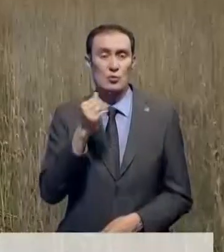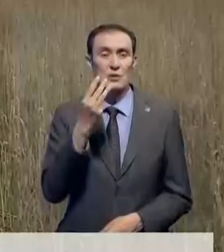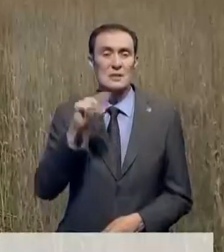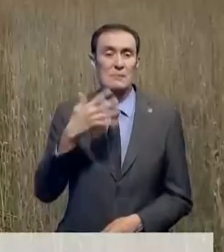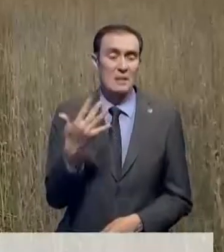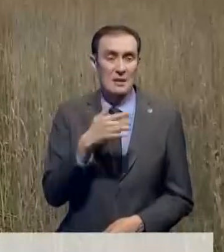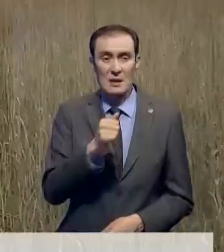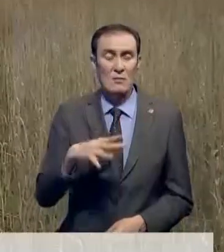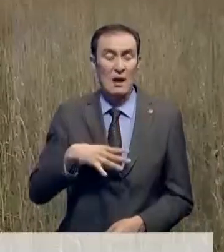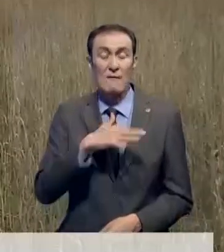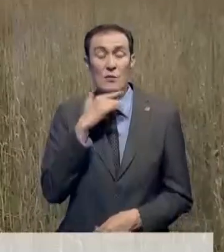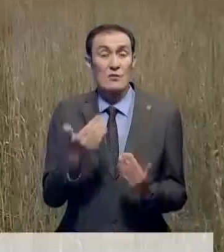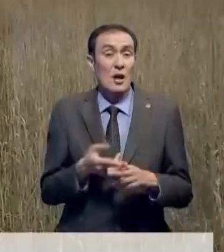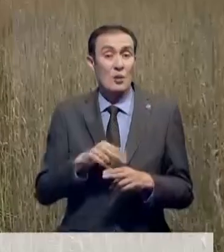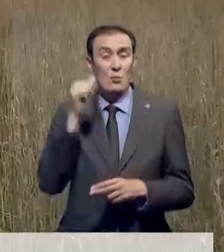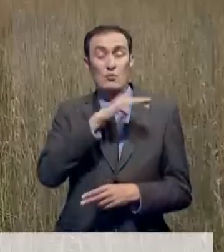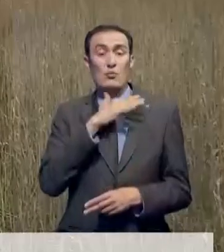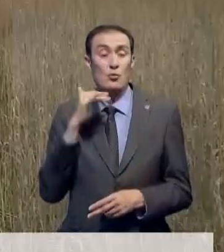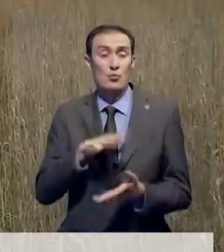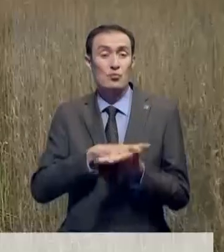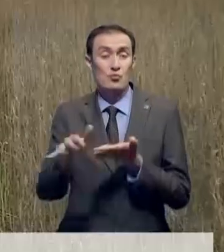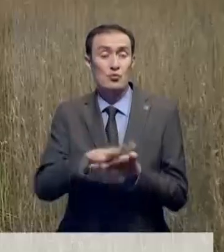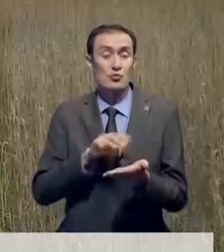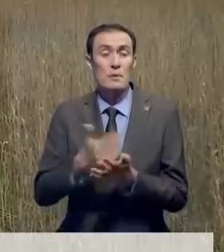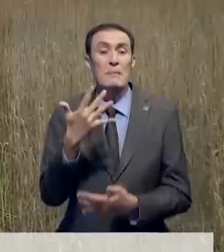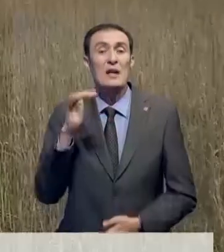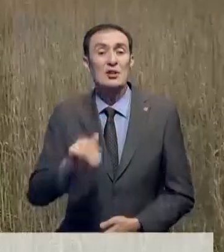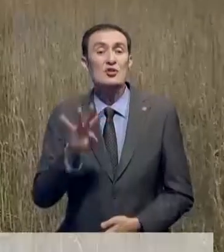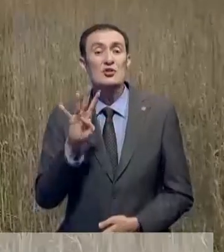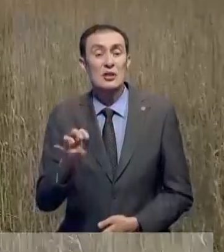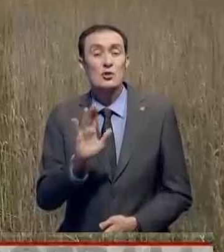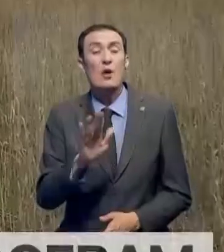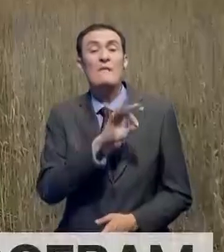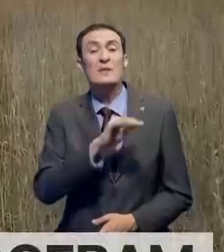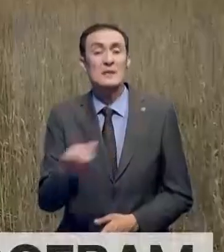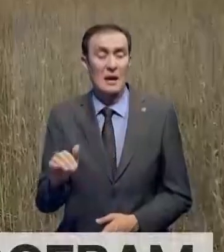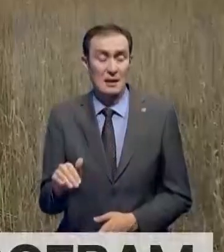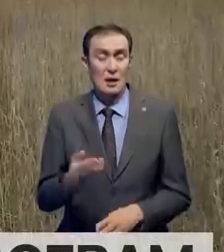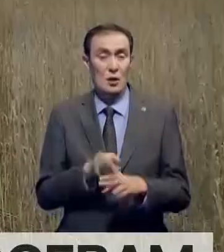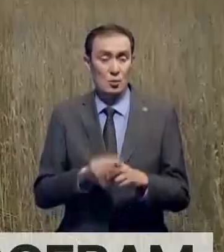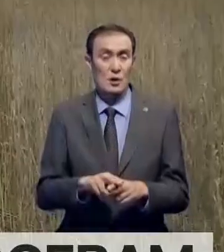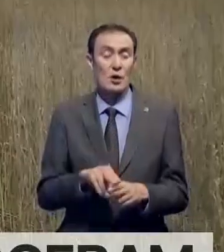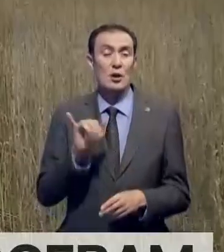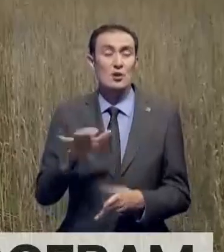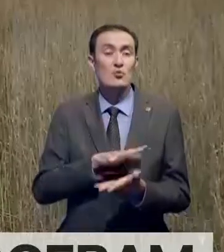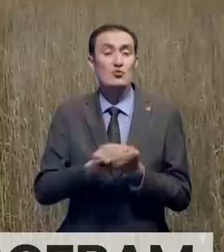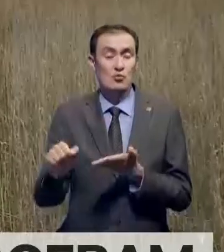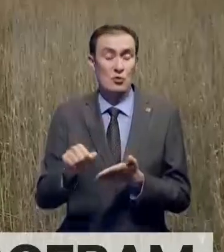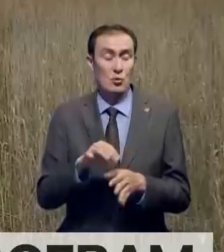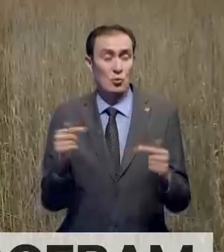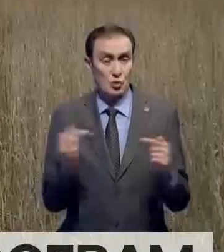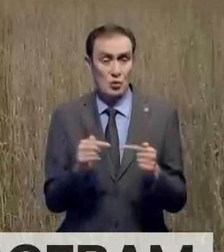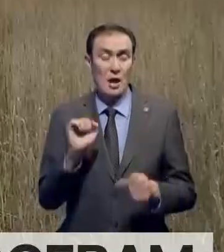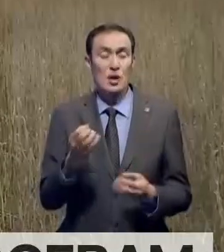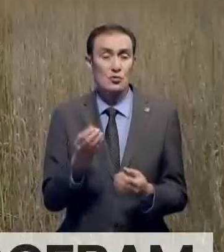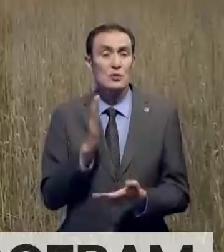году сайгаков очень много было. И вот в этом году они потравили 5400, это официально, которые их, они уничтожили. А